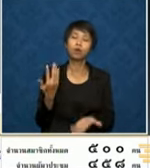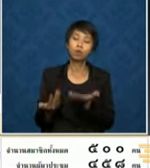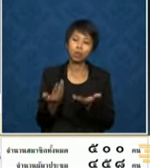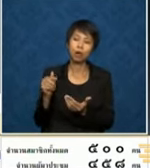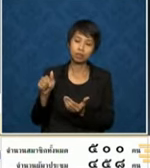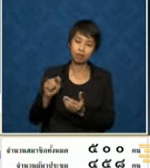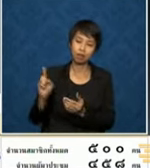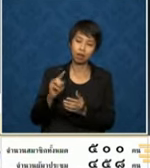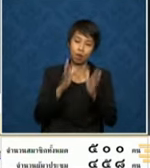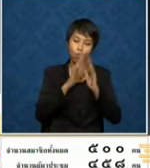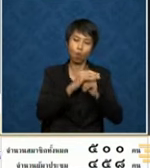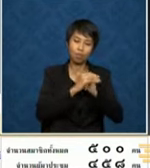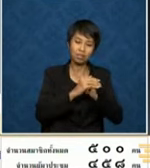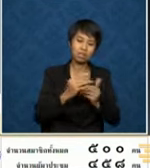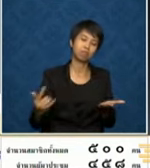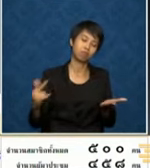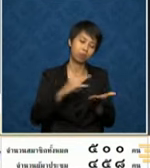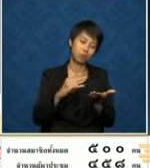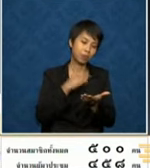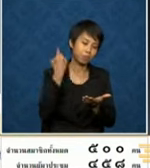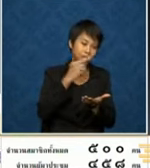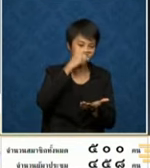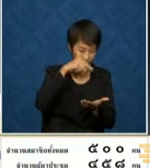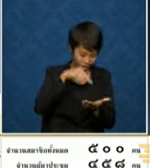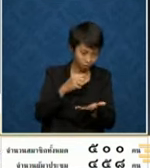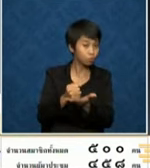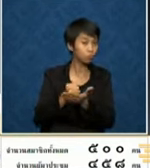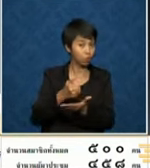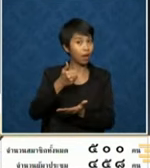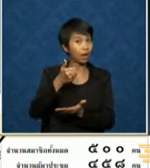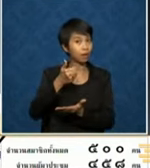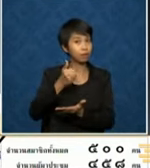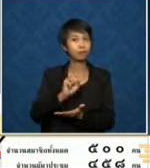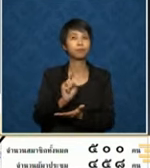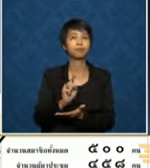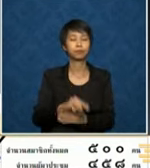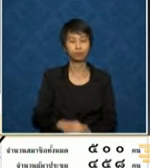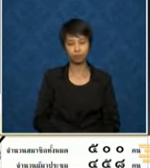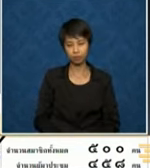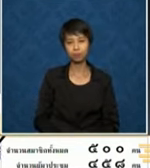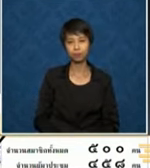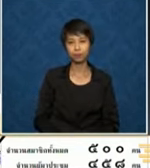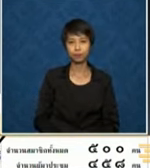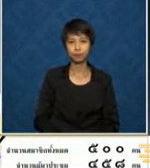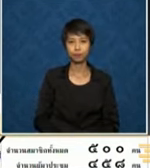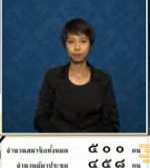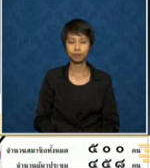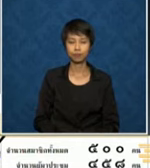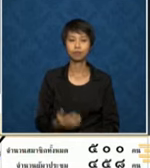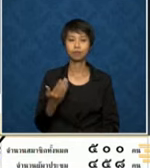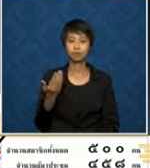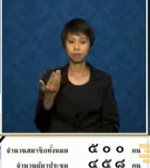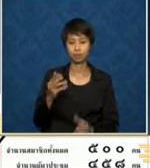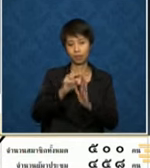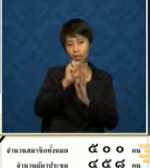ำให้นักท่องเที่ยวจีนกลับคืนมาเหมือนเดิมได้นะคะประเด็นต่อมาค่ะอันนี้มันอยู่ในนโยบ